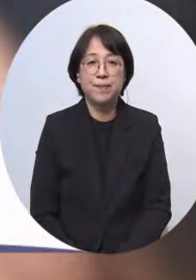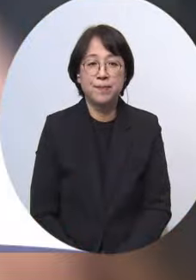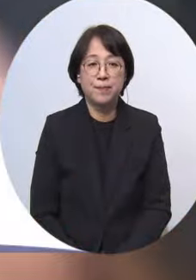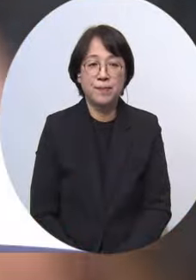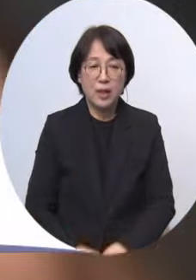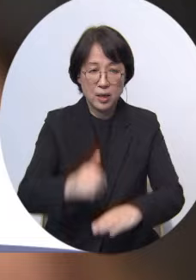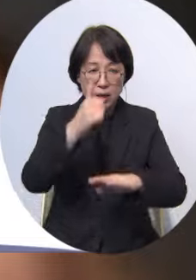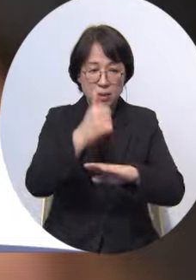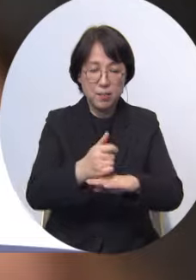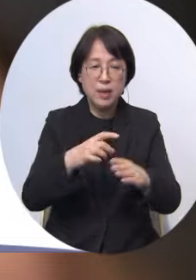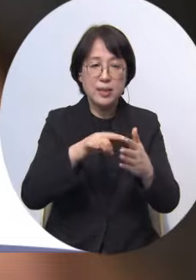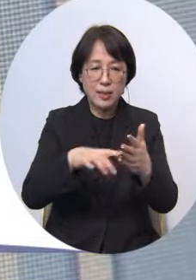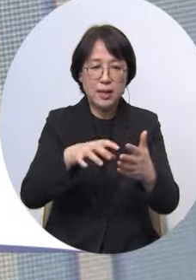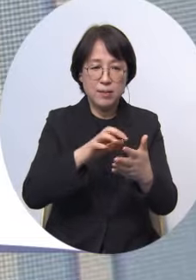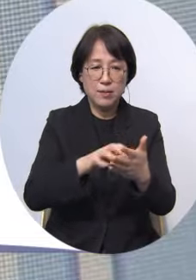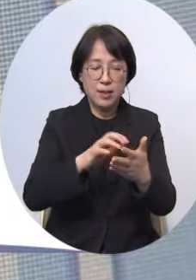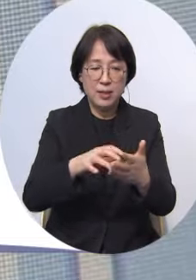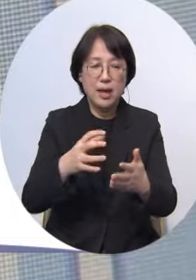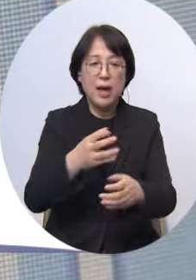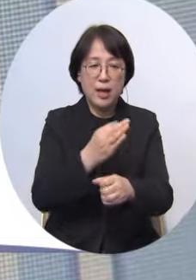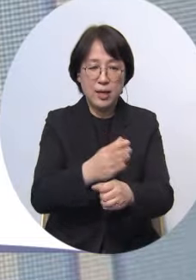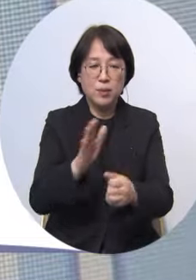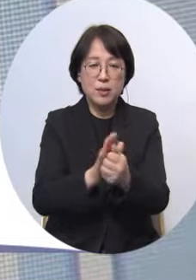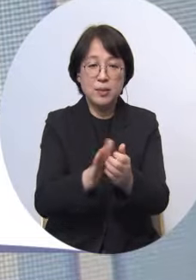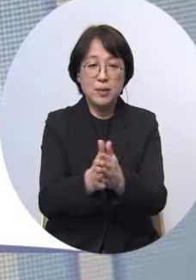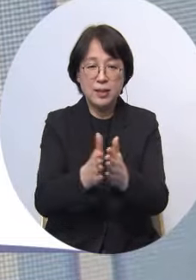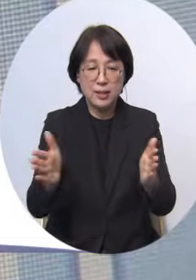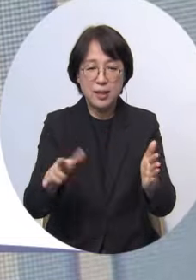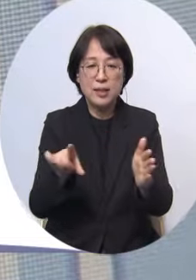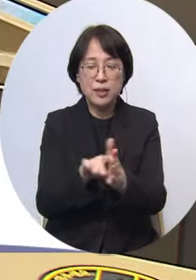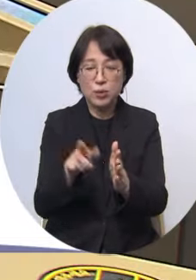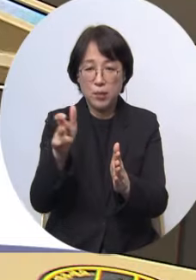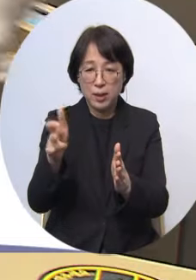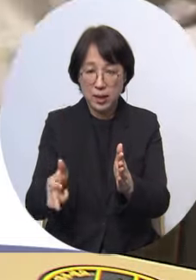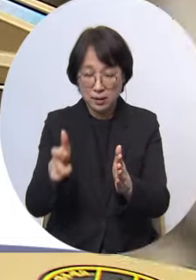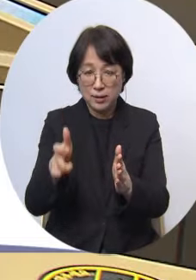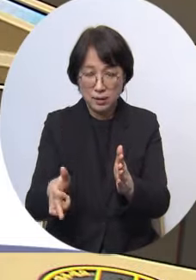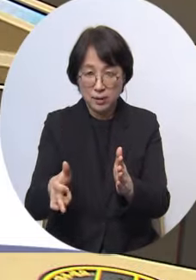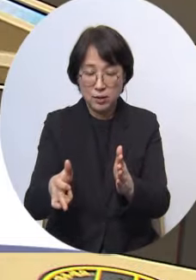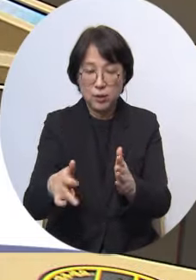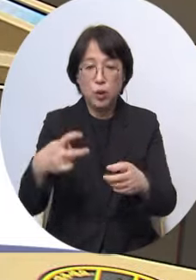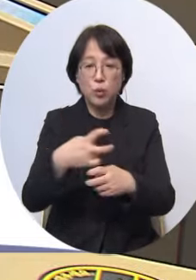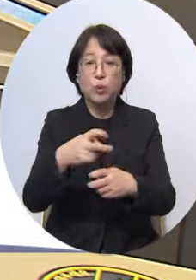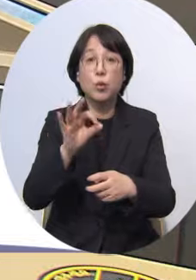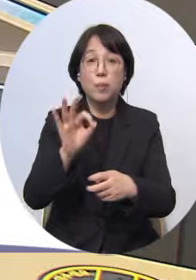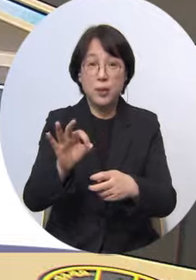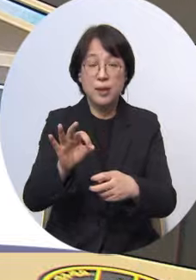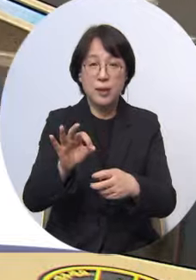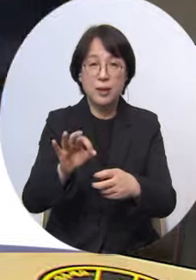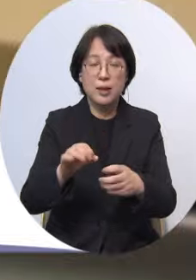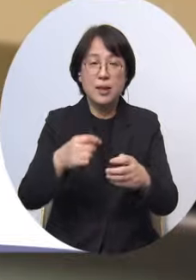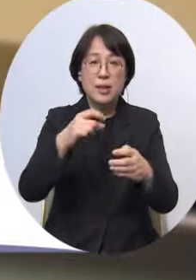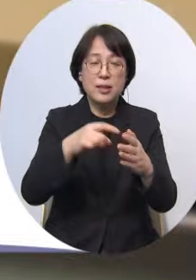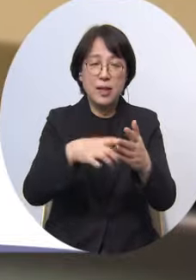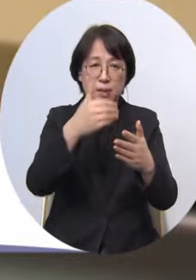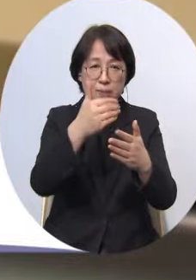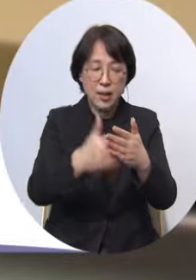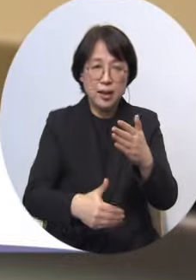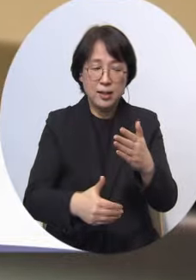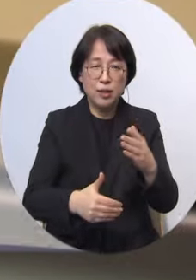연말 정산 간소화 서비스가 시작됐습니다. 신용카드로 결제한 대중교통비 공제율이 2배 확대되는 등